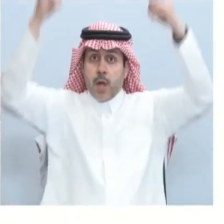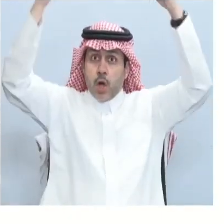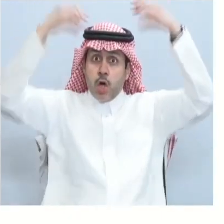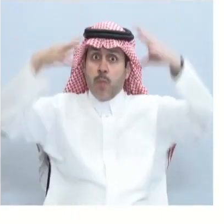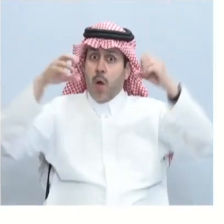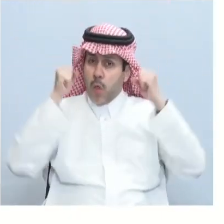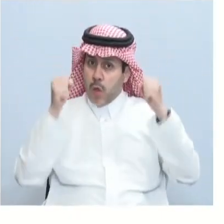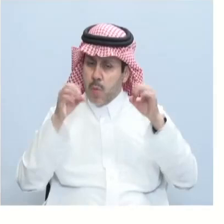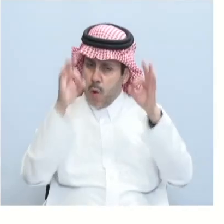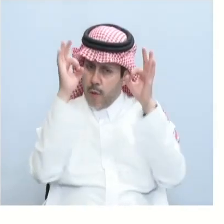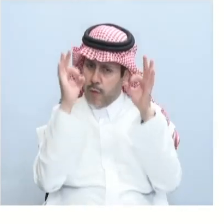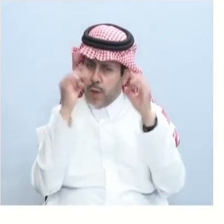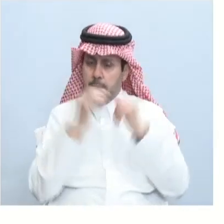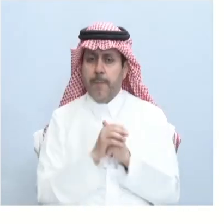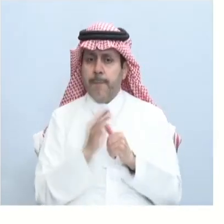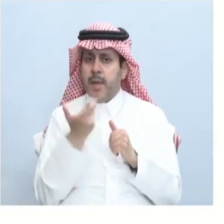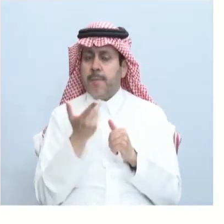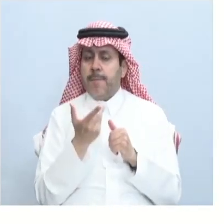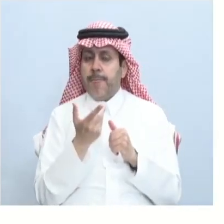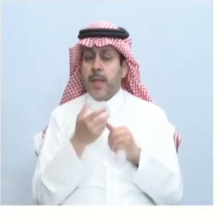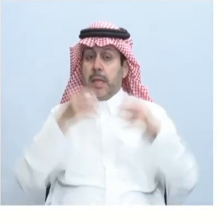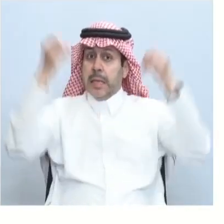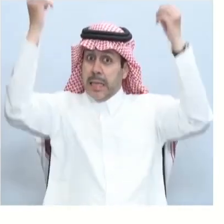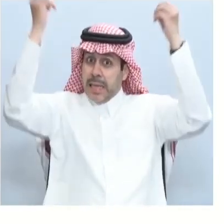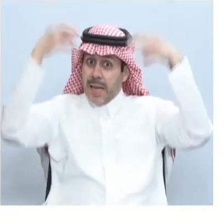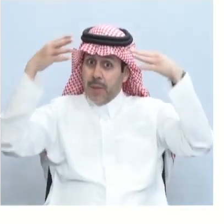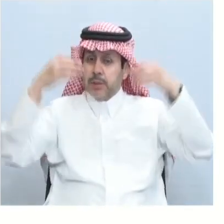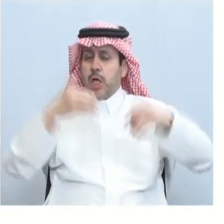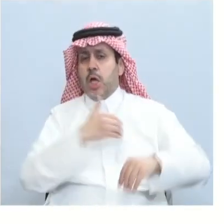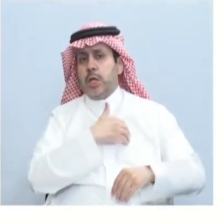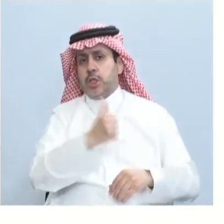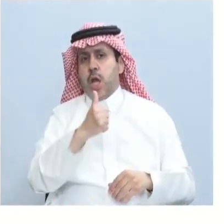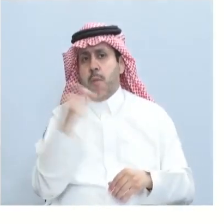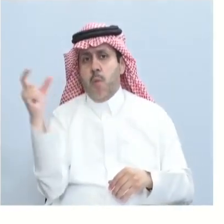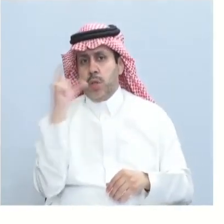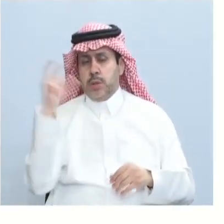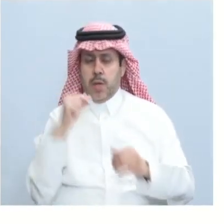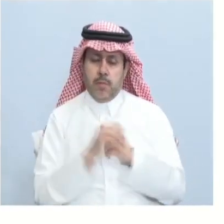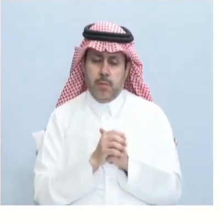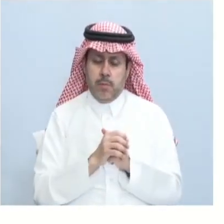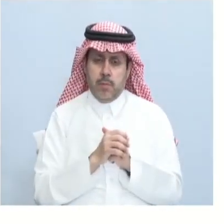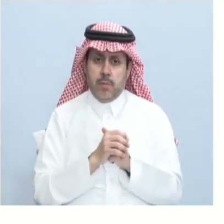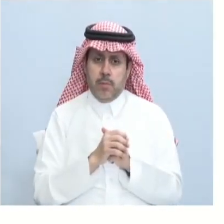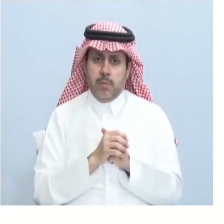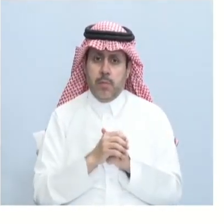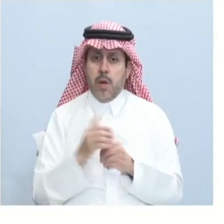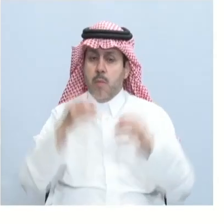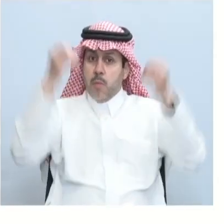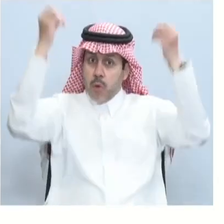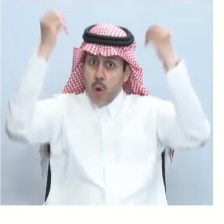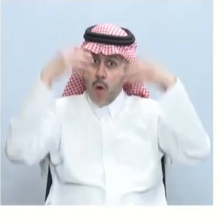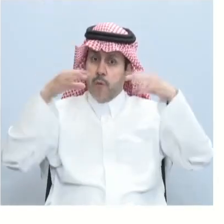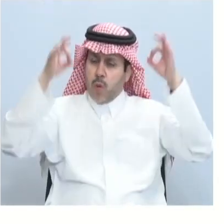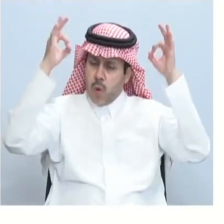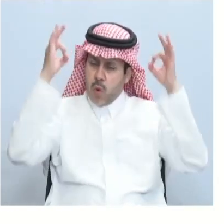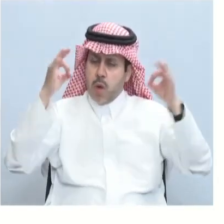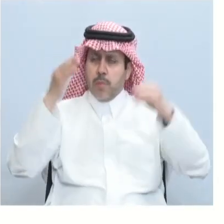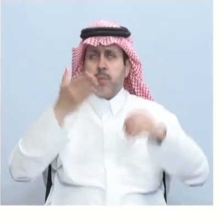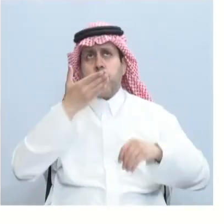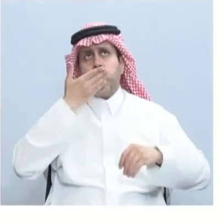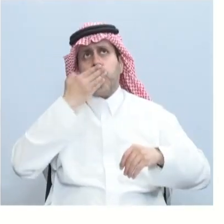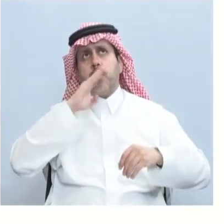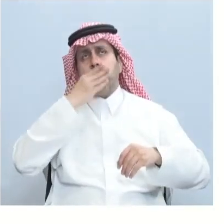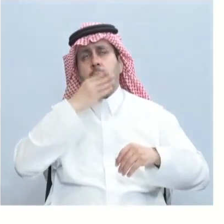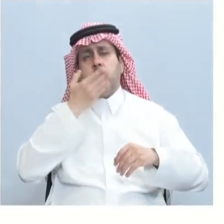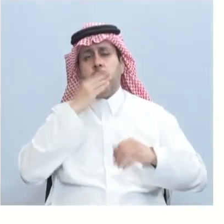ما هي احسنتم هي نعمه الاسلام نعمه الاسلام هذه من اجل النعم ويسال